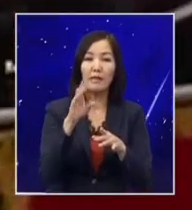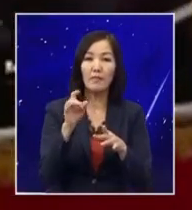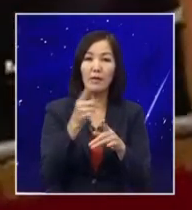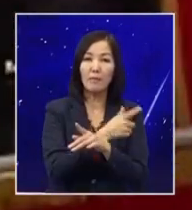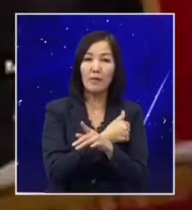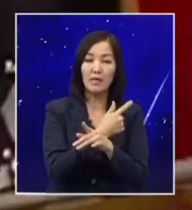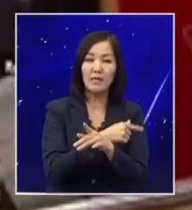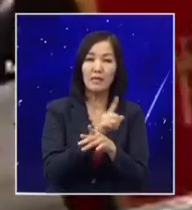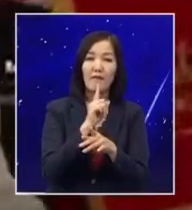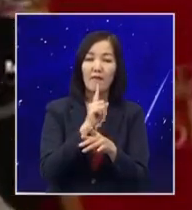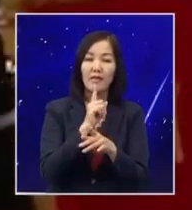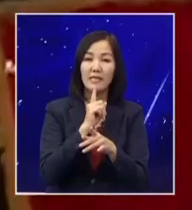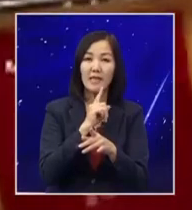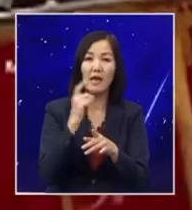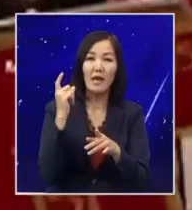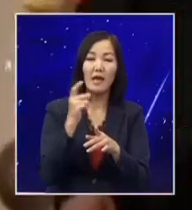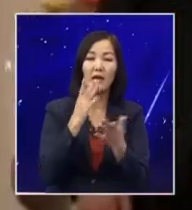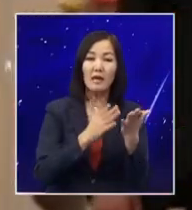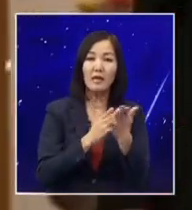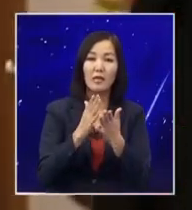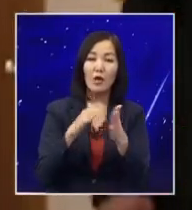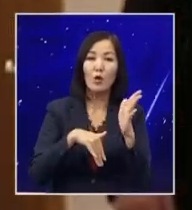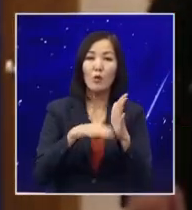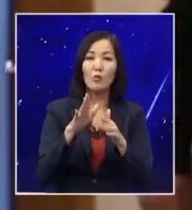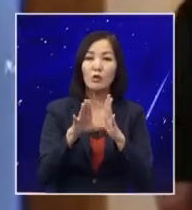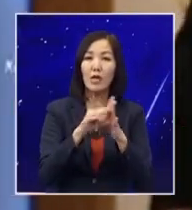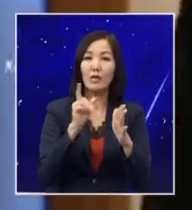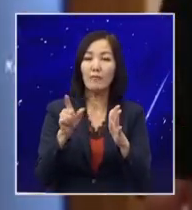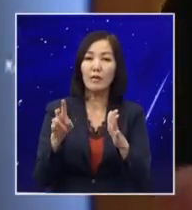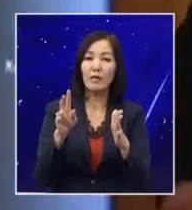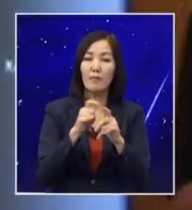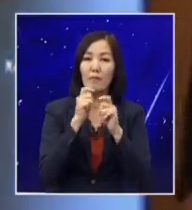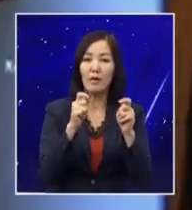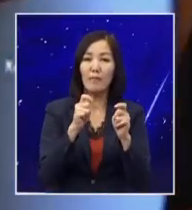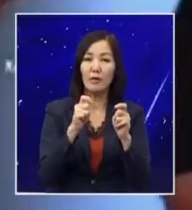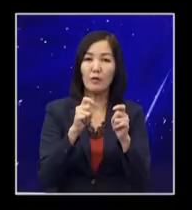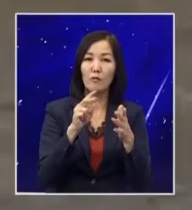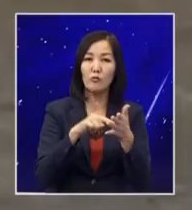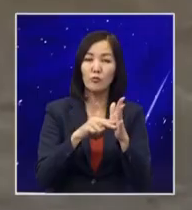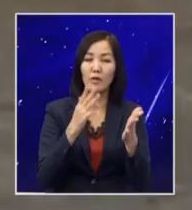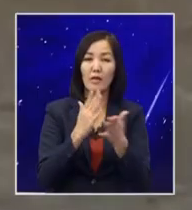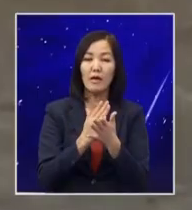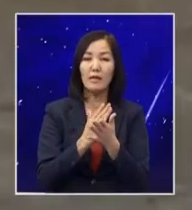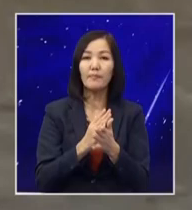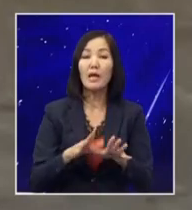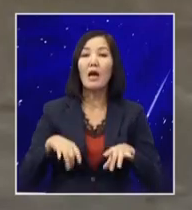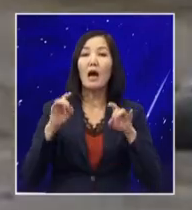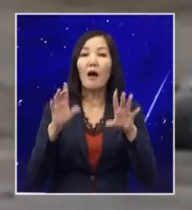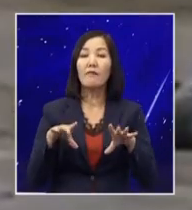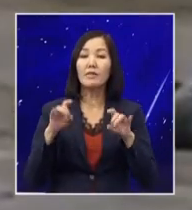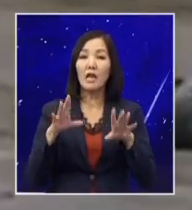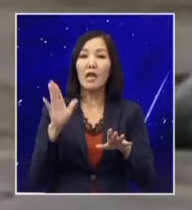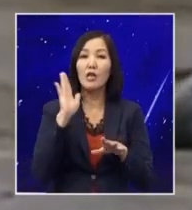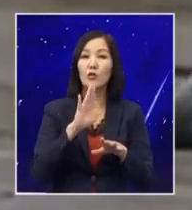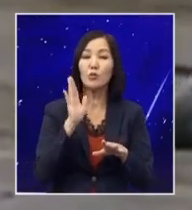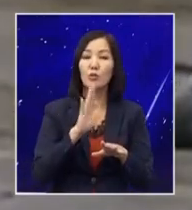және физика, экономика салалары бойынша ряттарды марапатта жоспарланған еді. Ал Австралияда жағада қайрандап